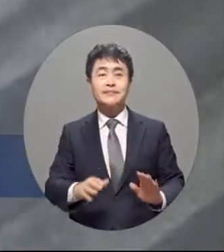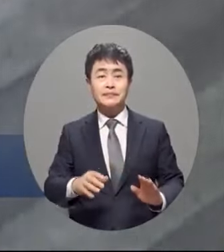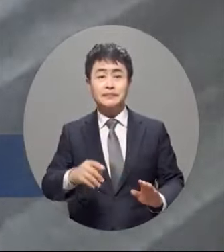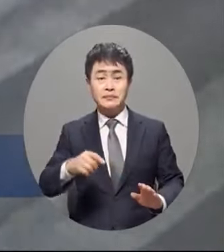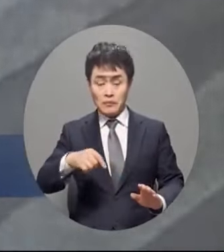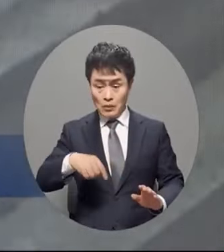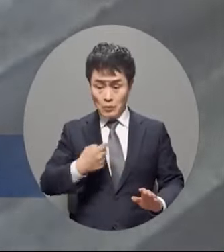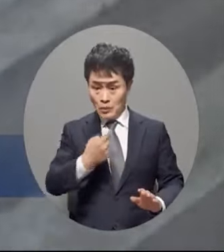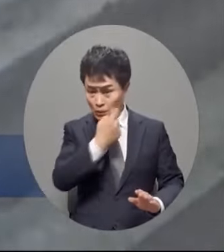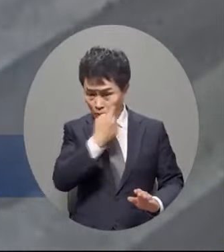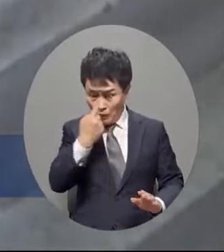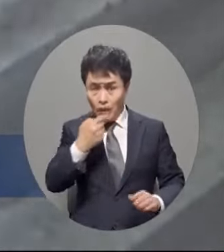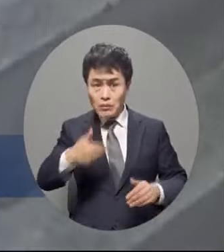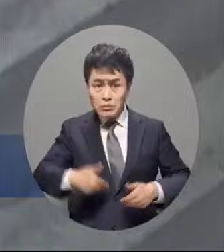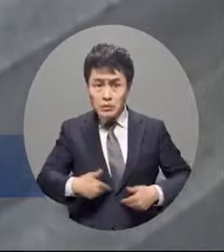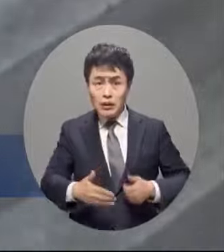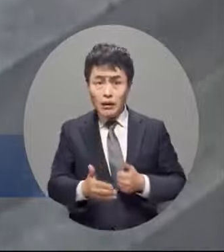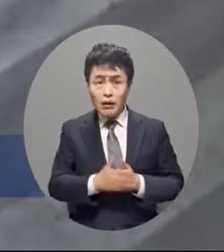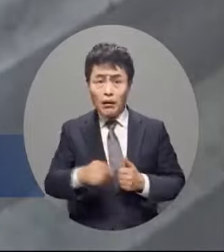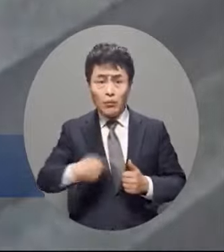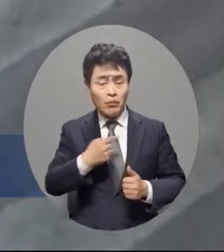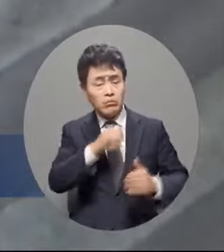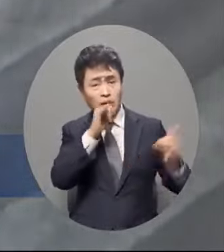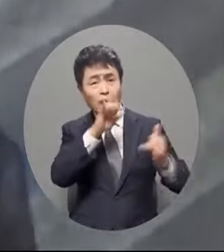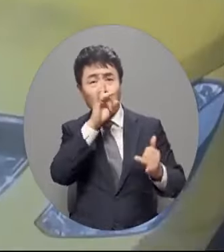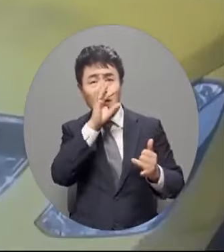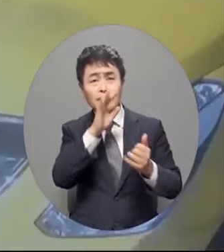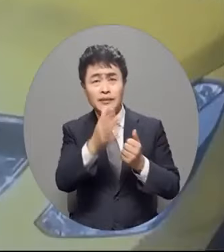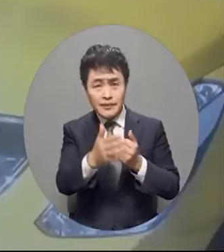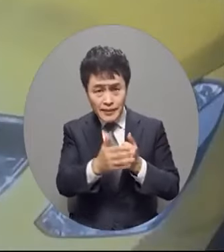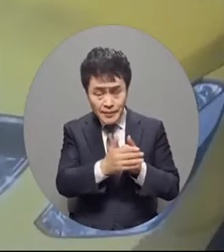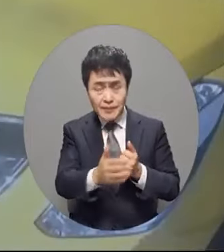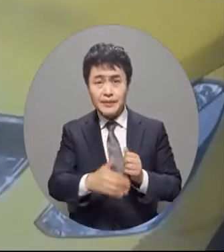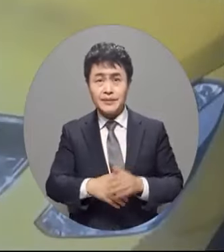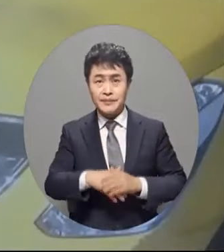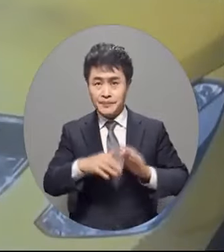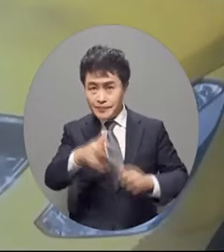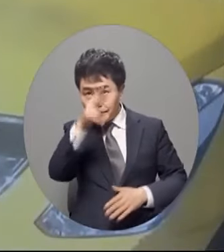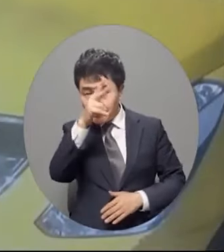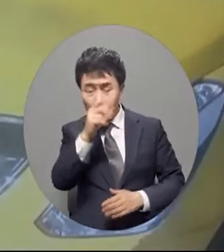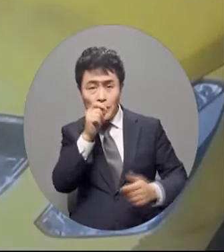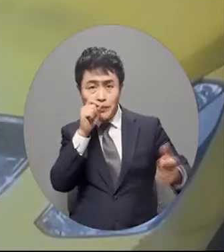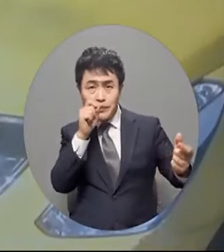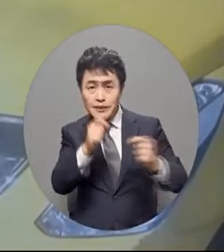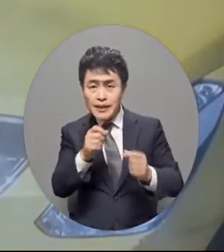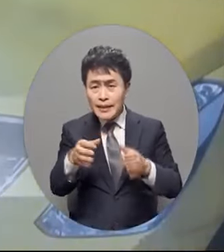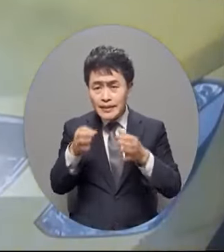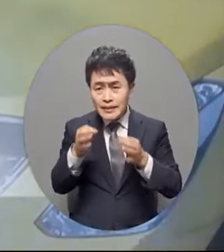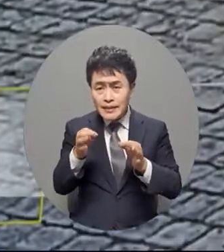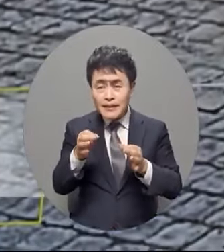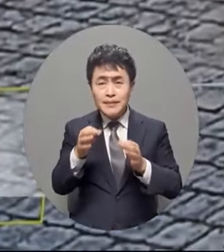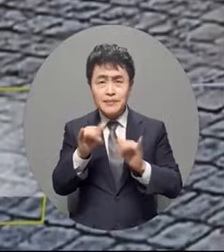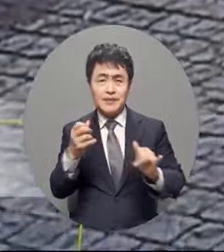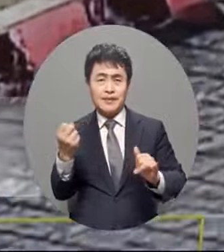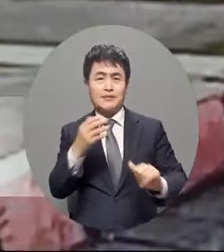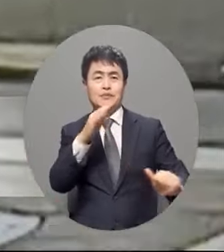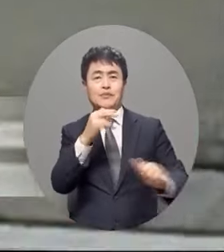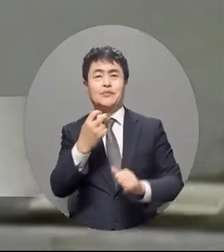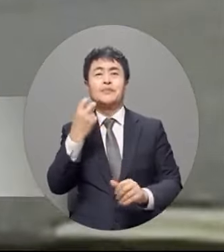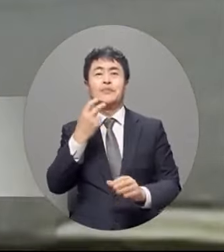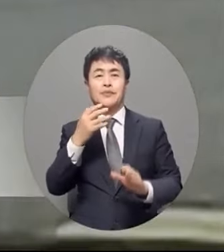확인을 하려고 하는데 본인이 지금 연락이 안 돼가지고 경찰은 조만간 김씨를 다시 불러 조사하는